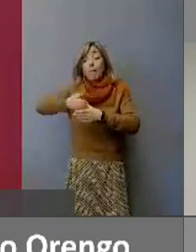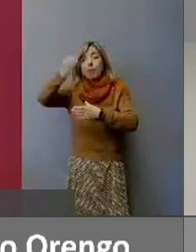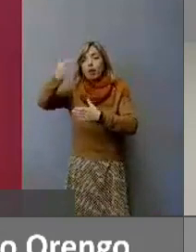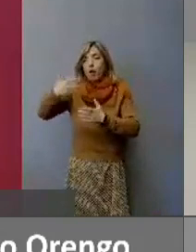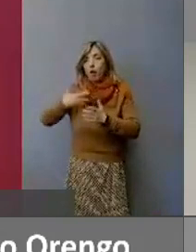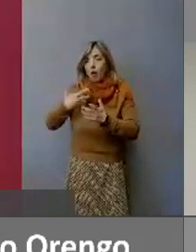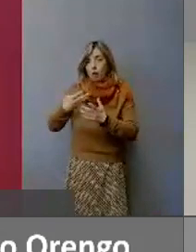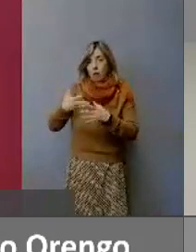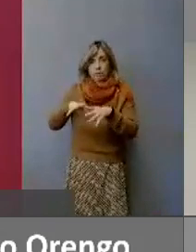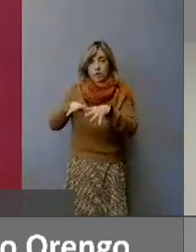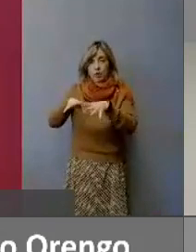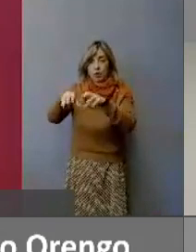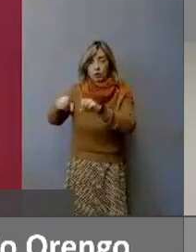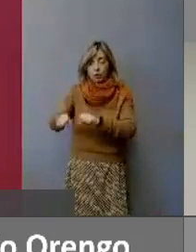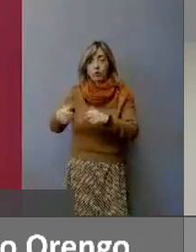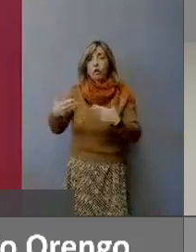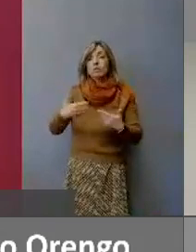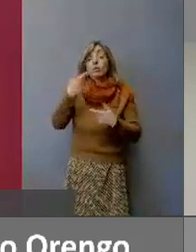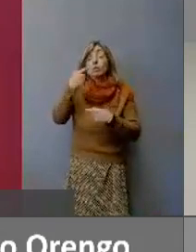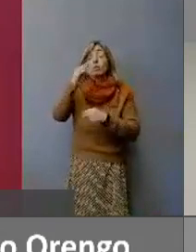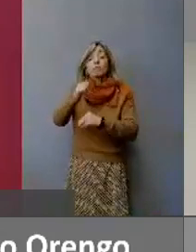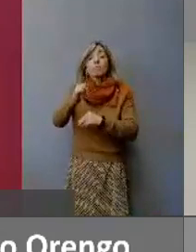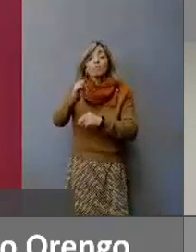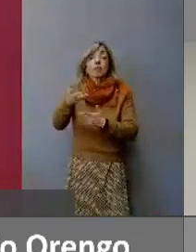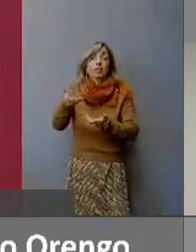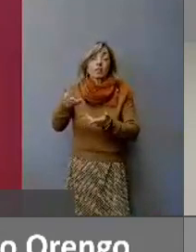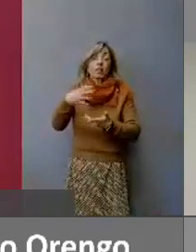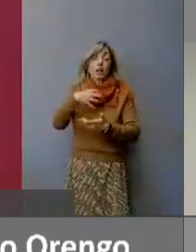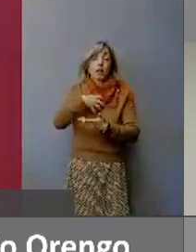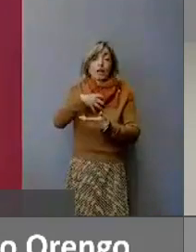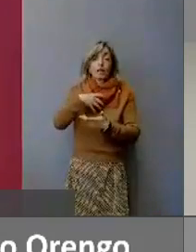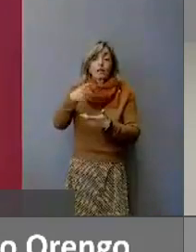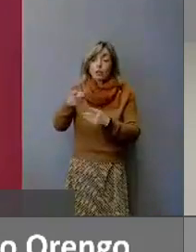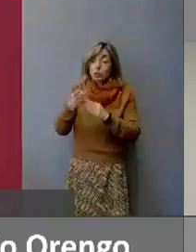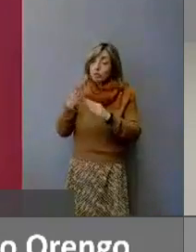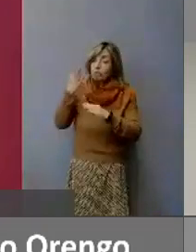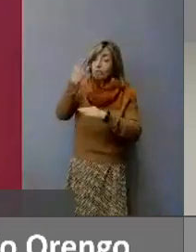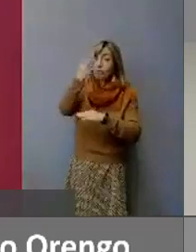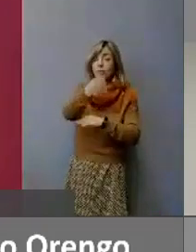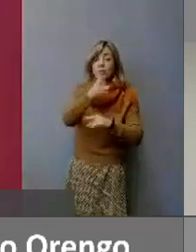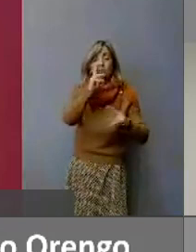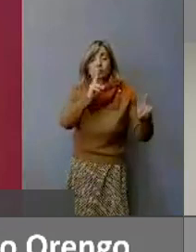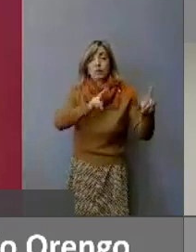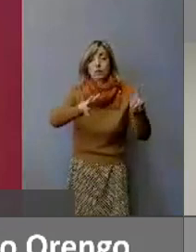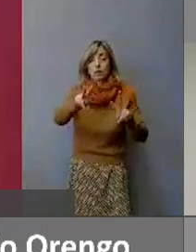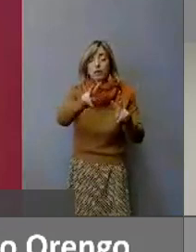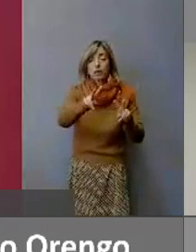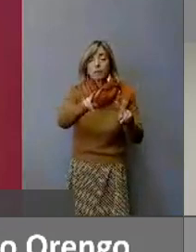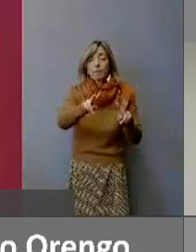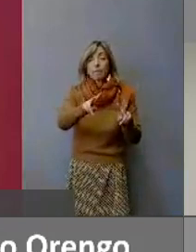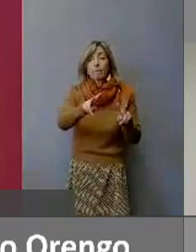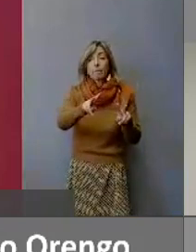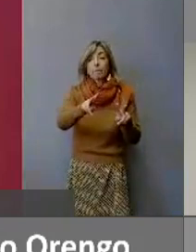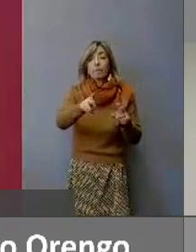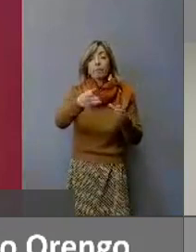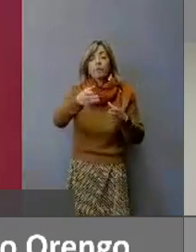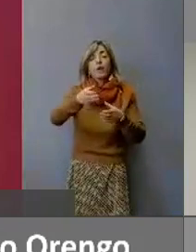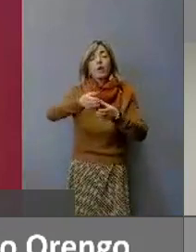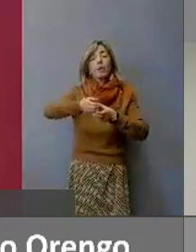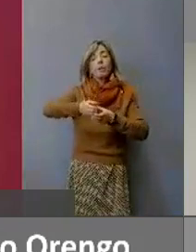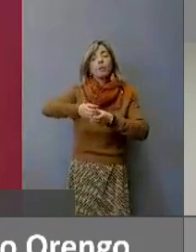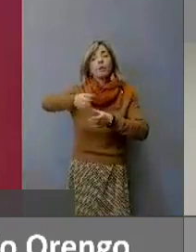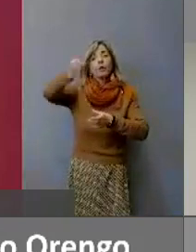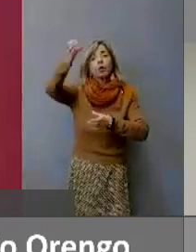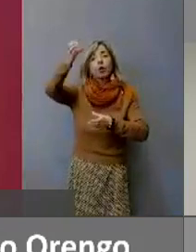responsabilità dell'amministrazione pubblica i falsi in sopralluogo sul pilone ad esempio dovrà star sottostante il municipio in